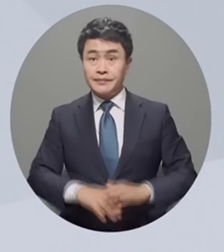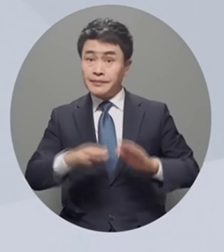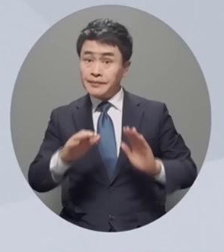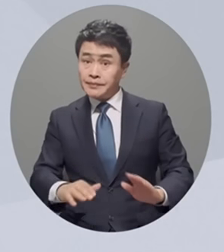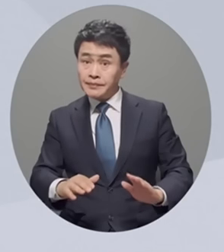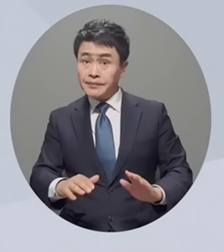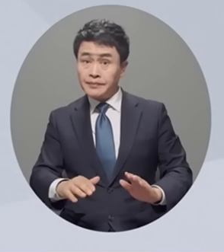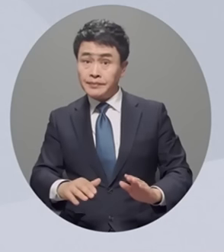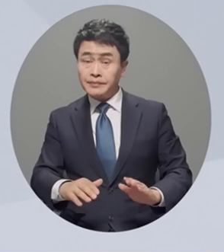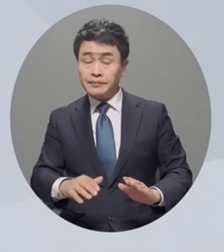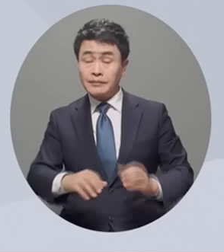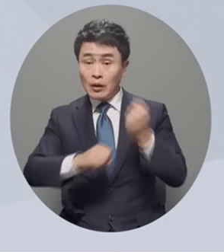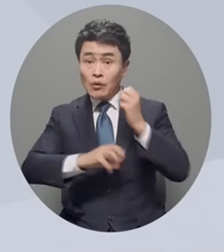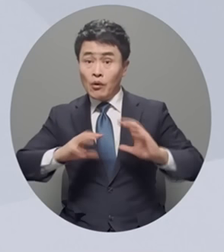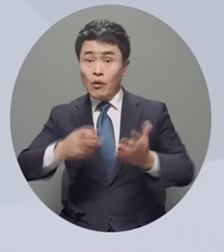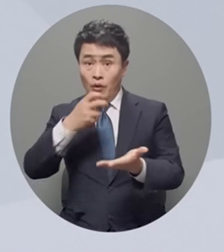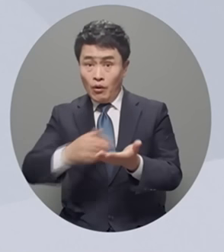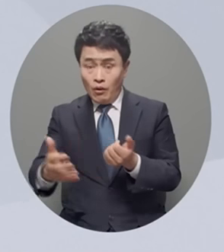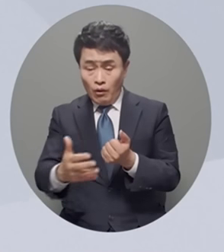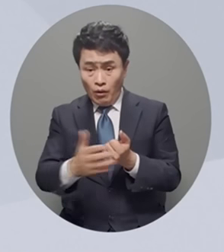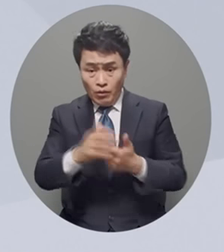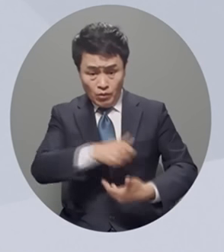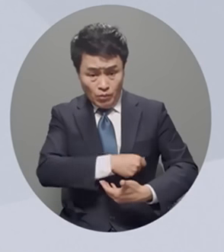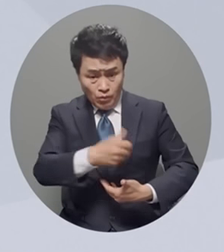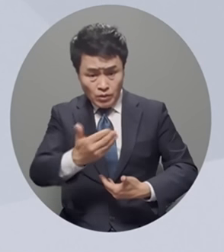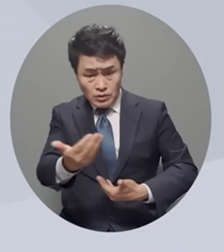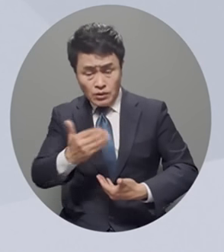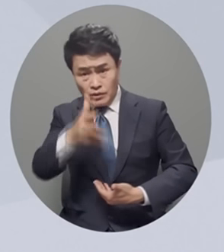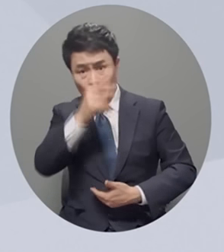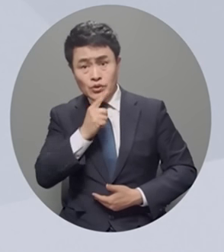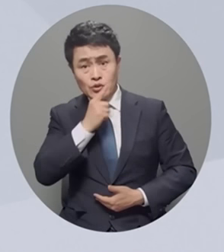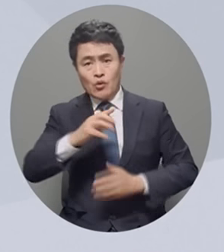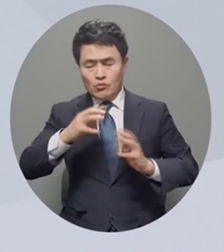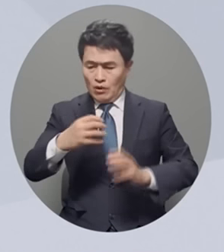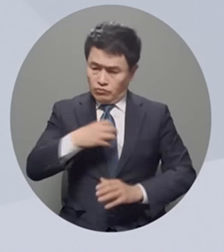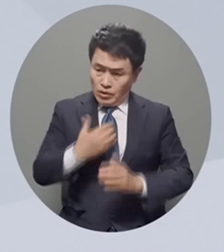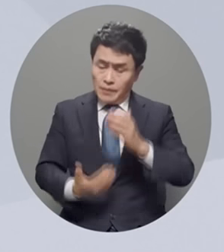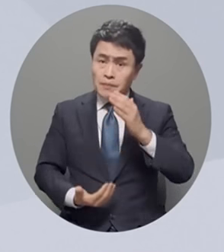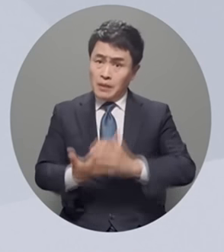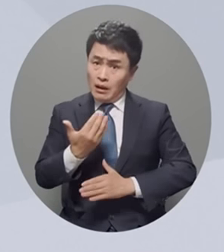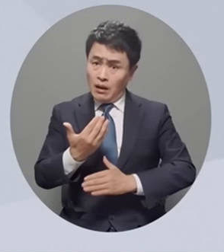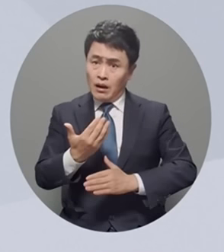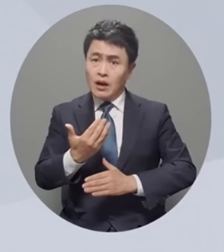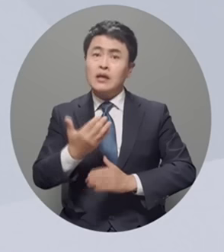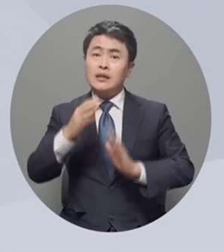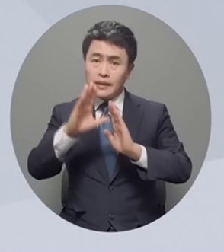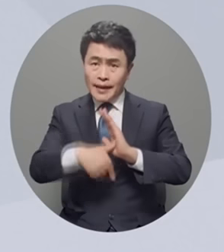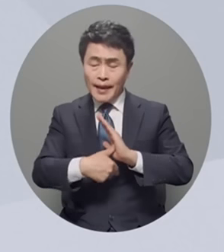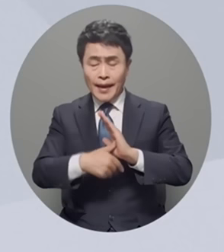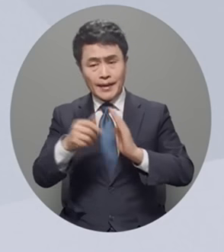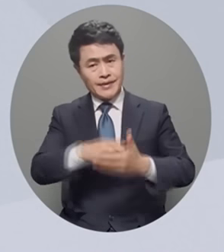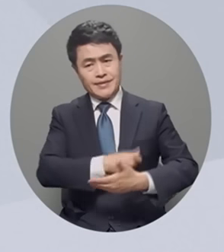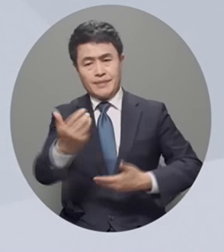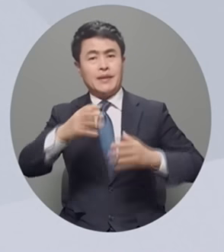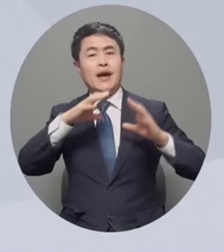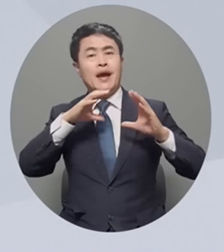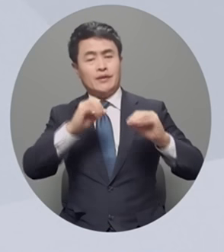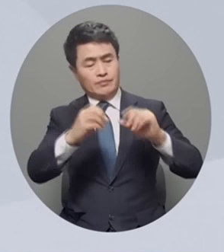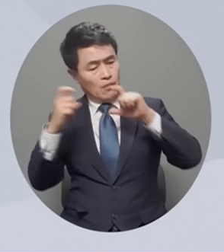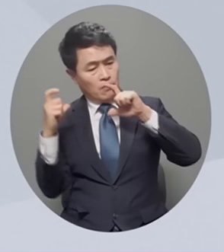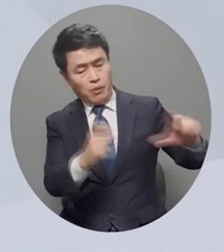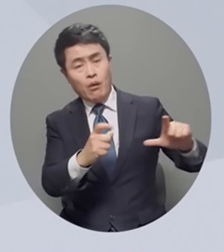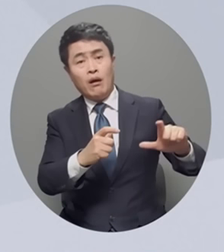헌재는 또 전단을 살포하기 전에 경찰에 신고하도록 하고 국민에게 위험이 발생할 가능성이 높을 경우 살포 금지를 통보할 수